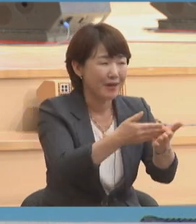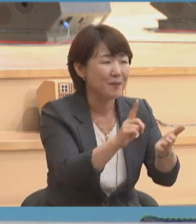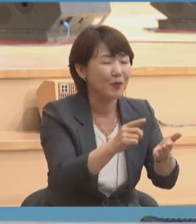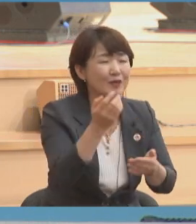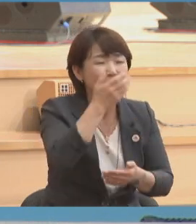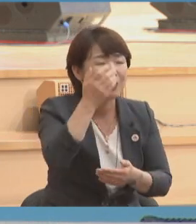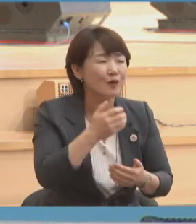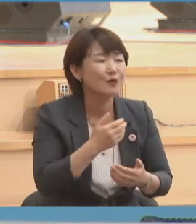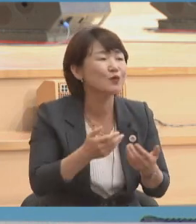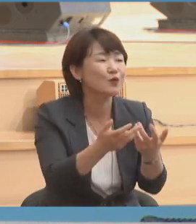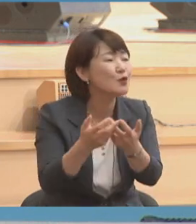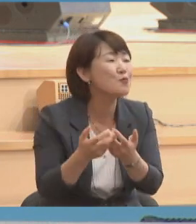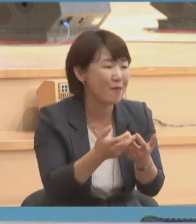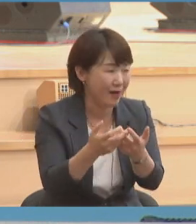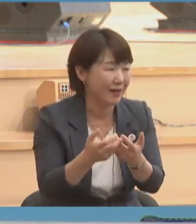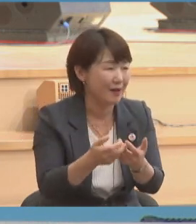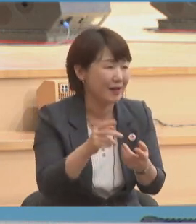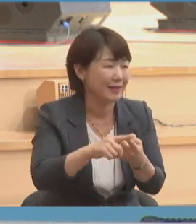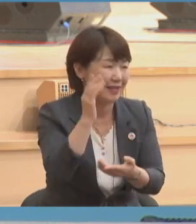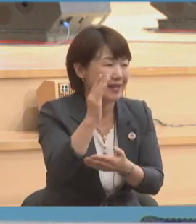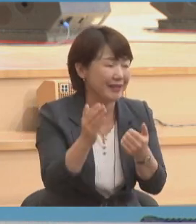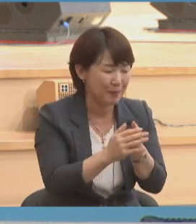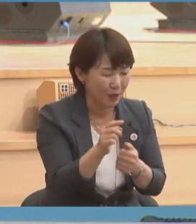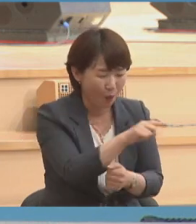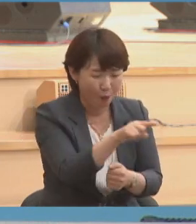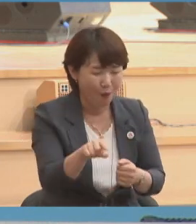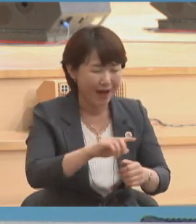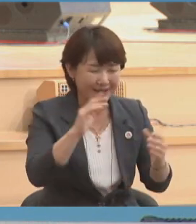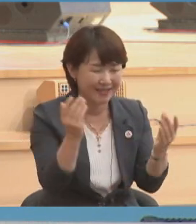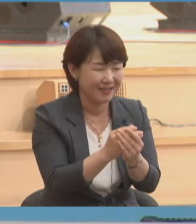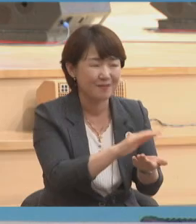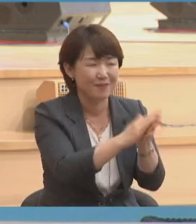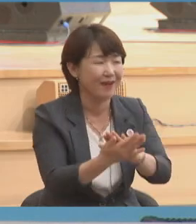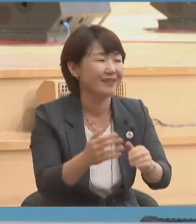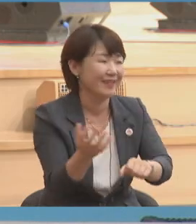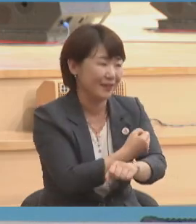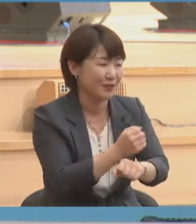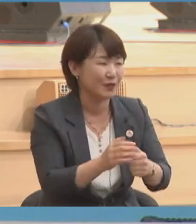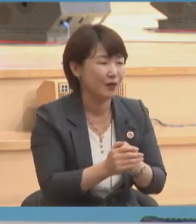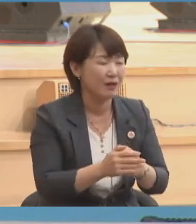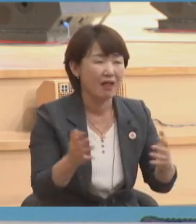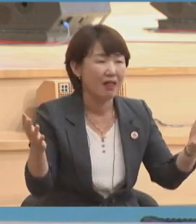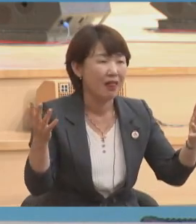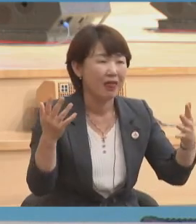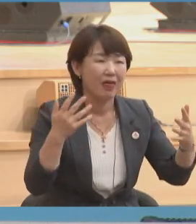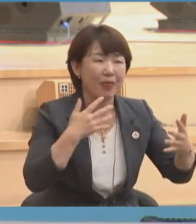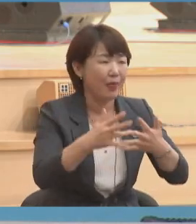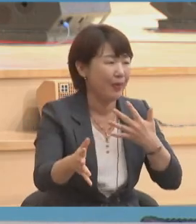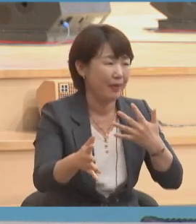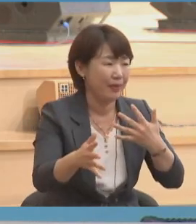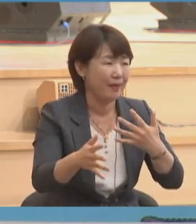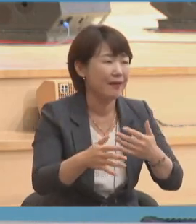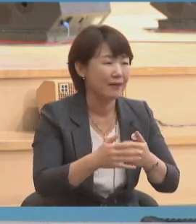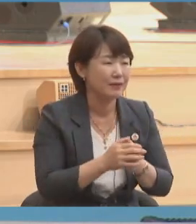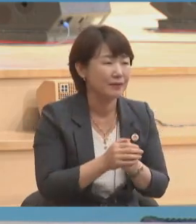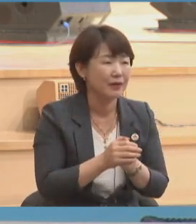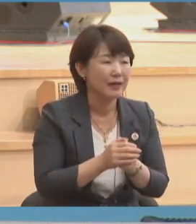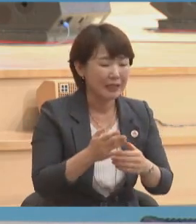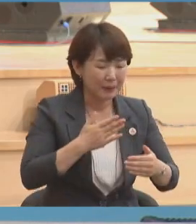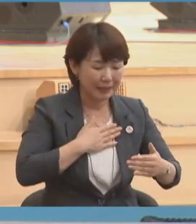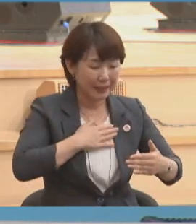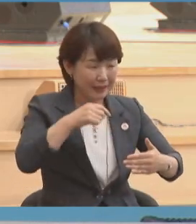그러니 레디컬하죠. 어떤 타협점도 없어요. 마치 이건 뭐와 똑같냐면 우리 내면에 두 개의